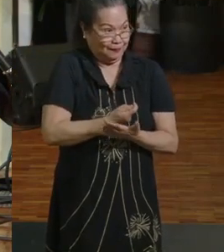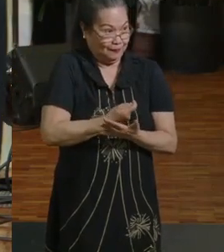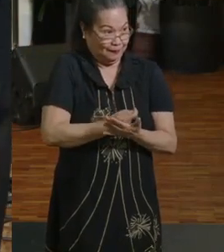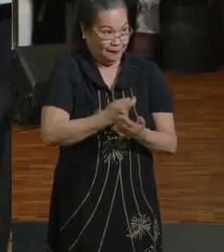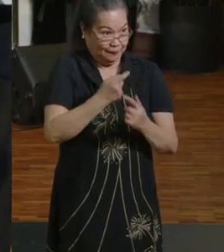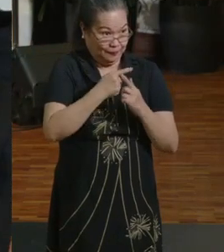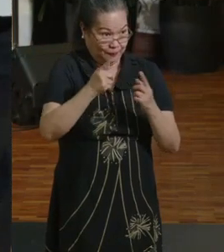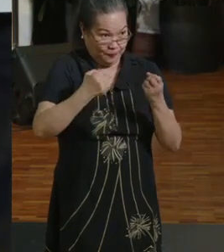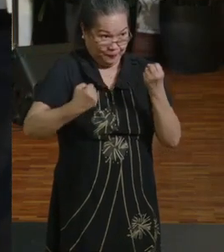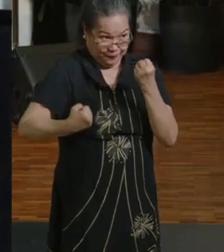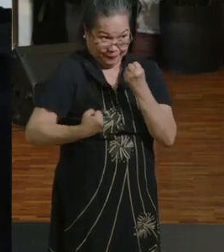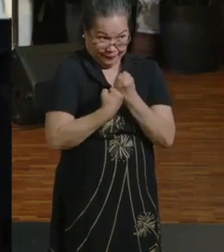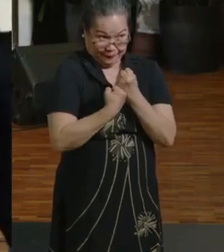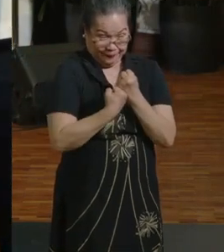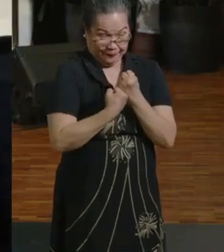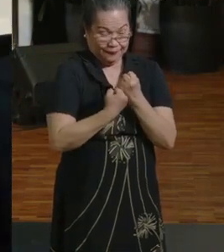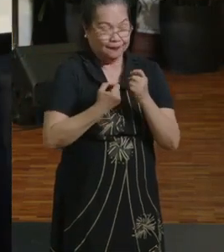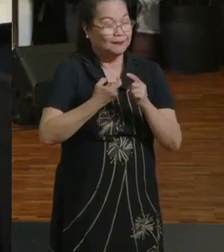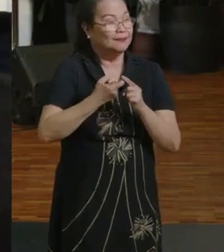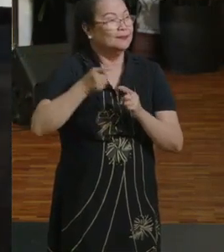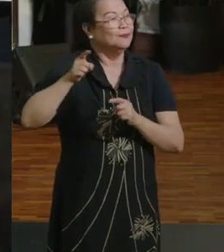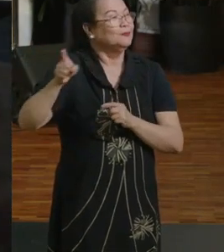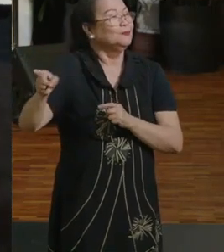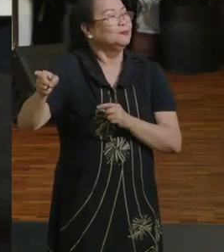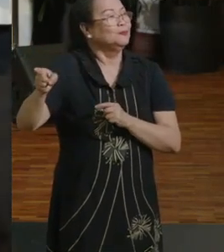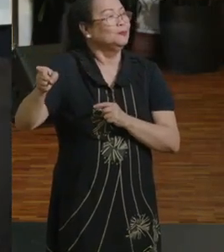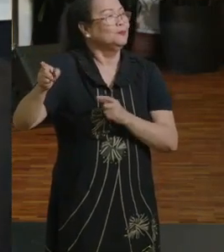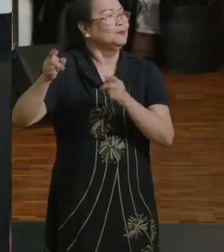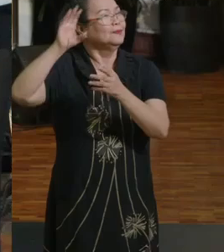kanyang sustento mula kay Chusa